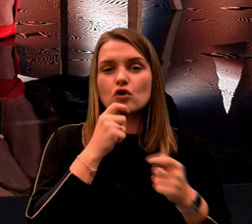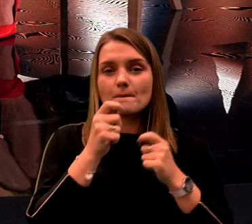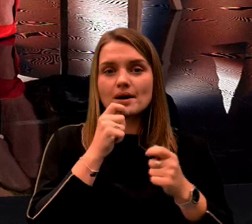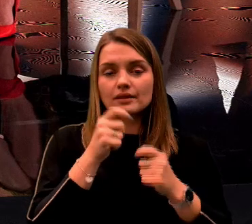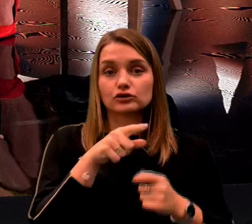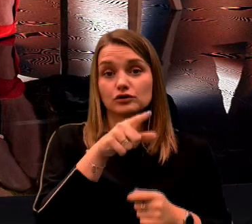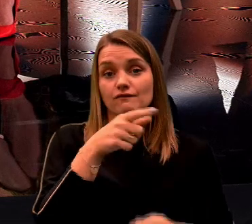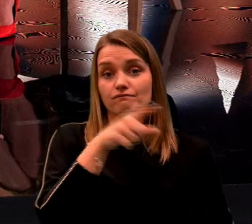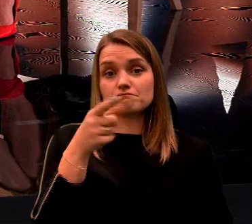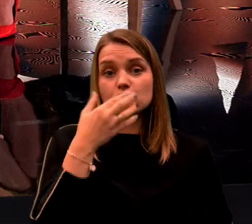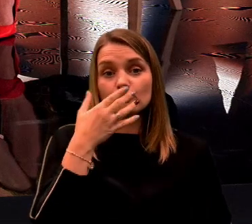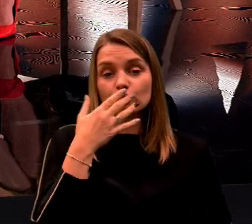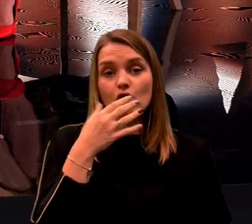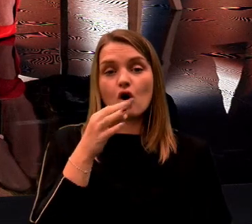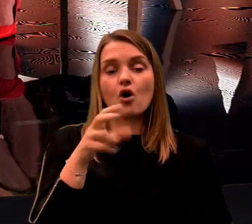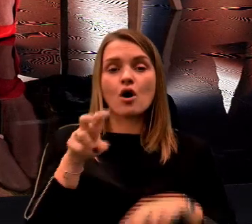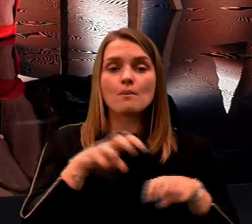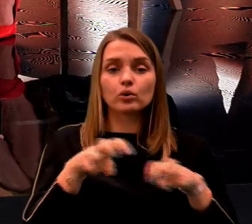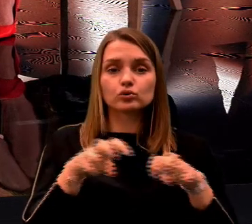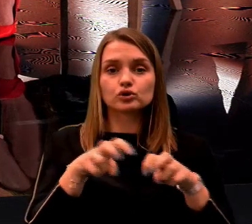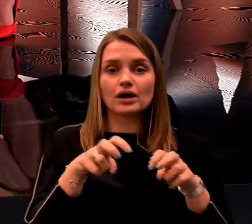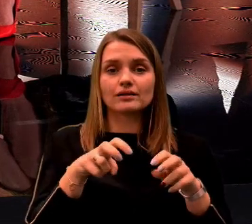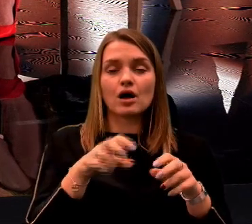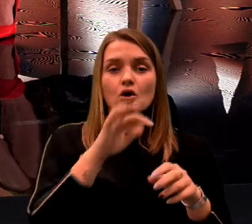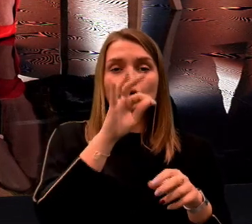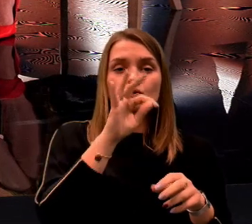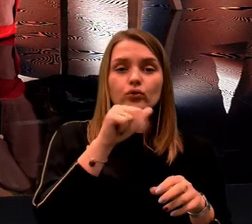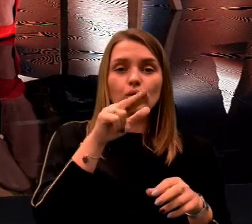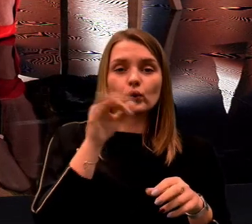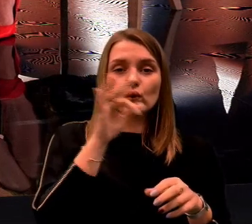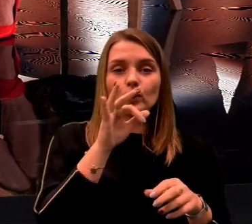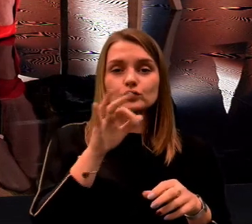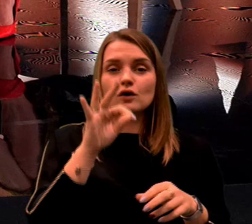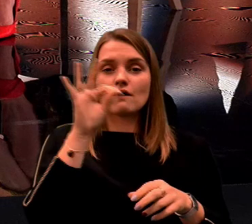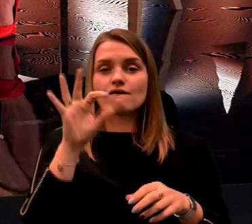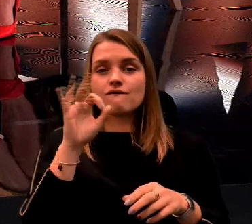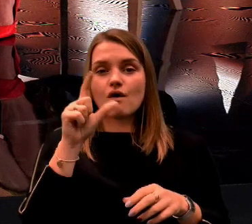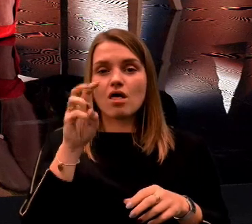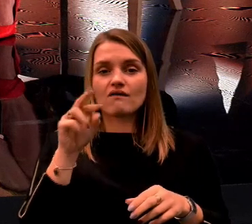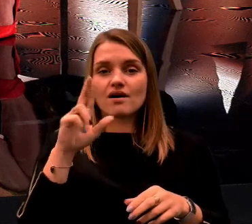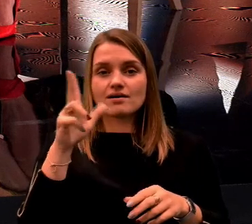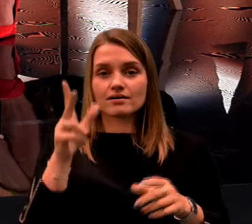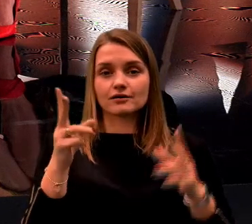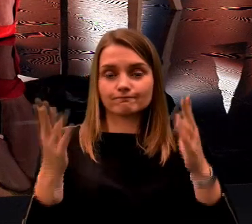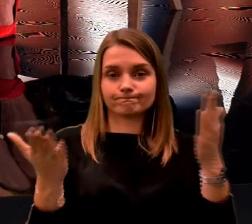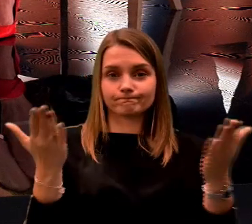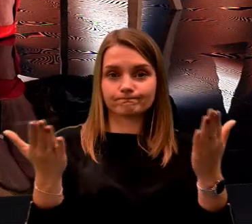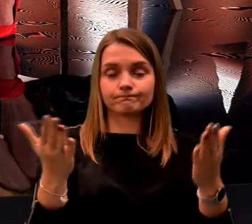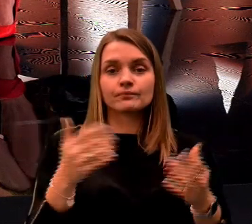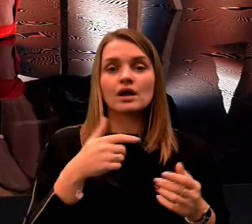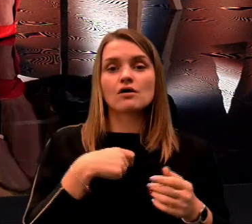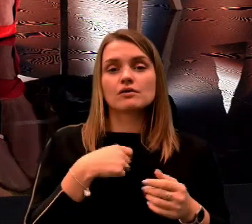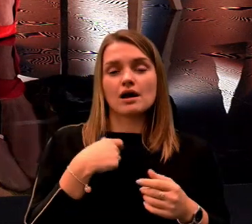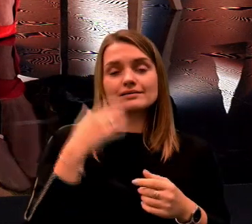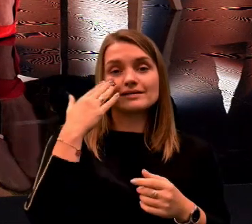o poruszaniu się na takiej skali od turkusu do tego folwarku. No i o tych liderach takich, którzy